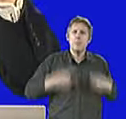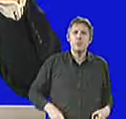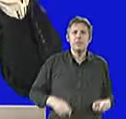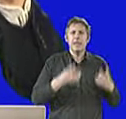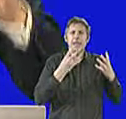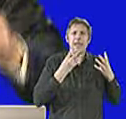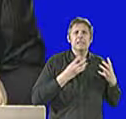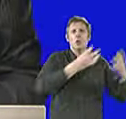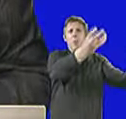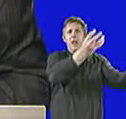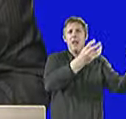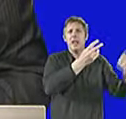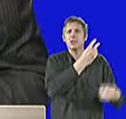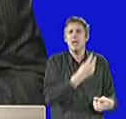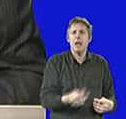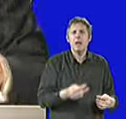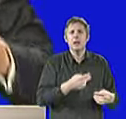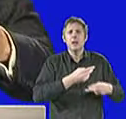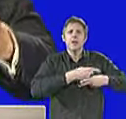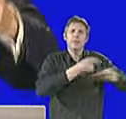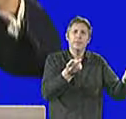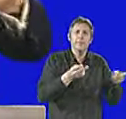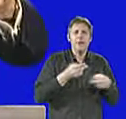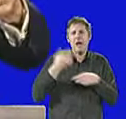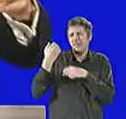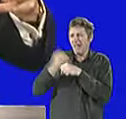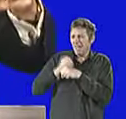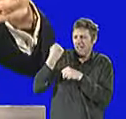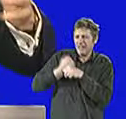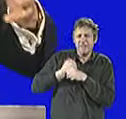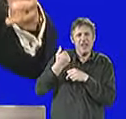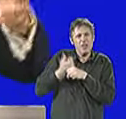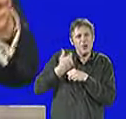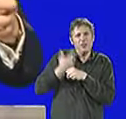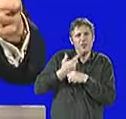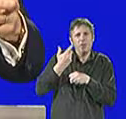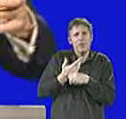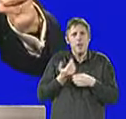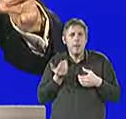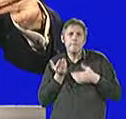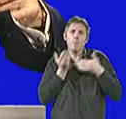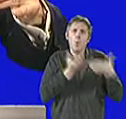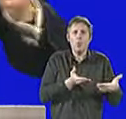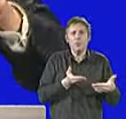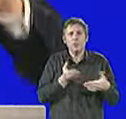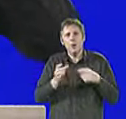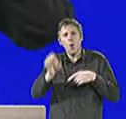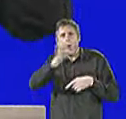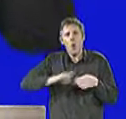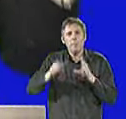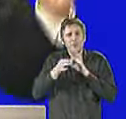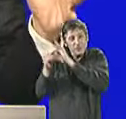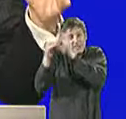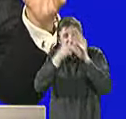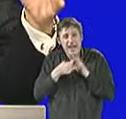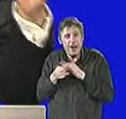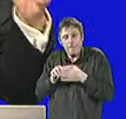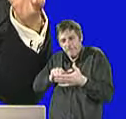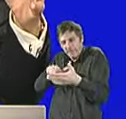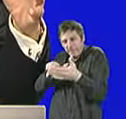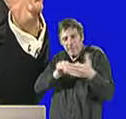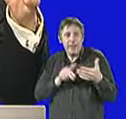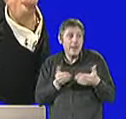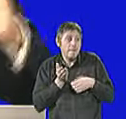mois de négociations, l'instrument d'une solidarité européenne pour que ce miracle